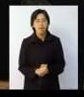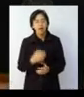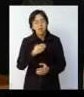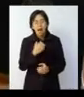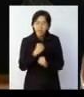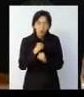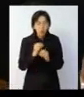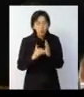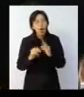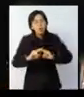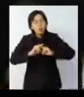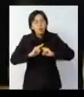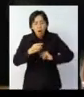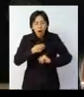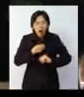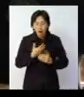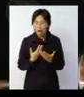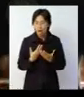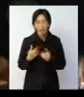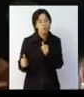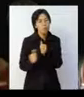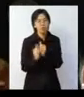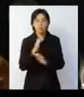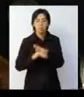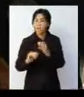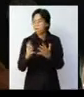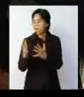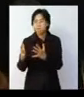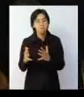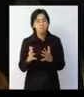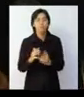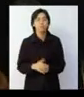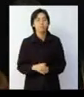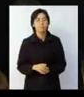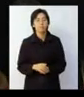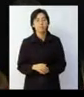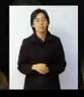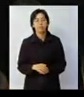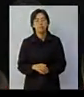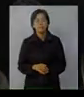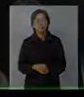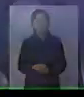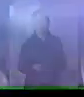ไปทำภารกิจส่วนตัวข้างนอกก็หาพี่เอไม่ได้